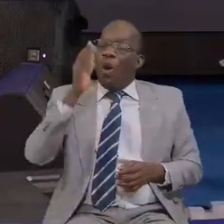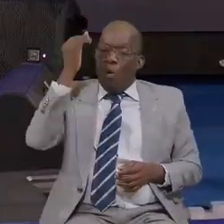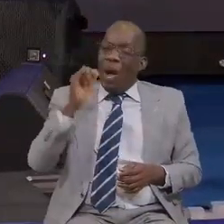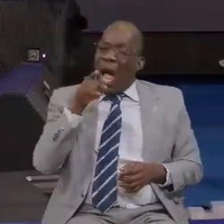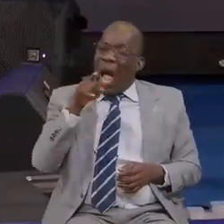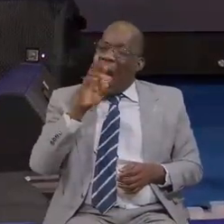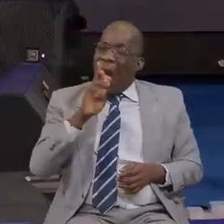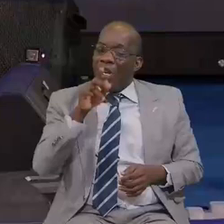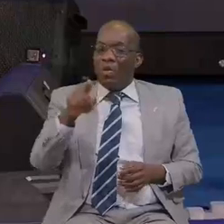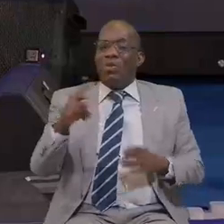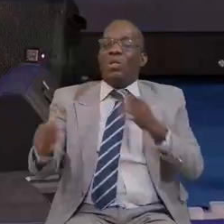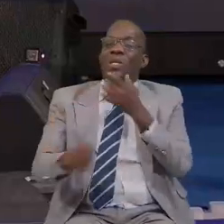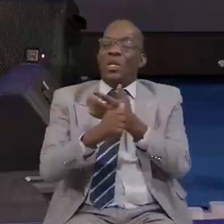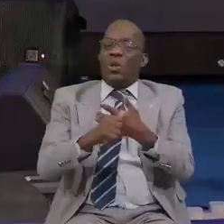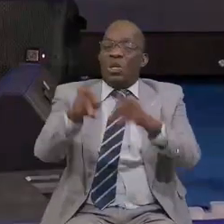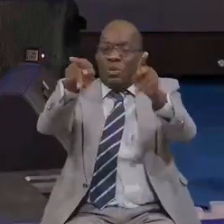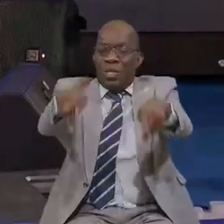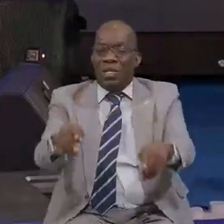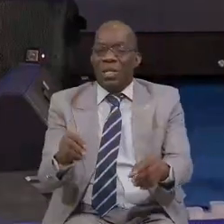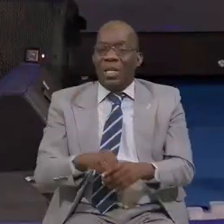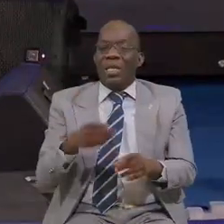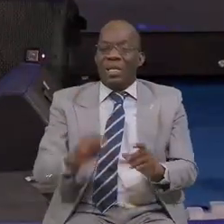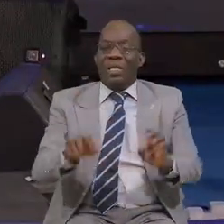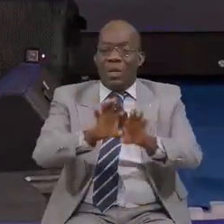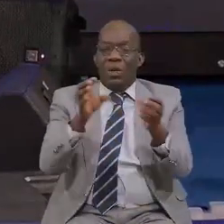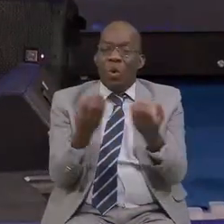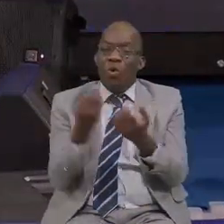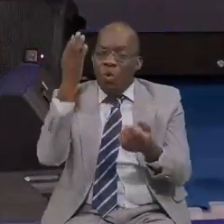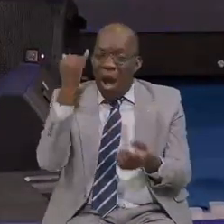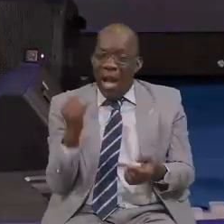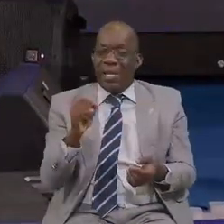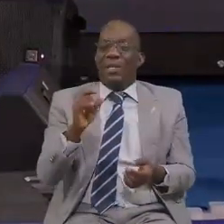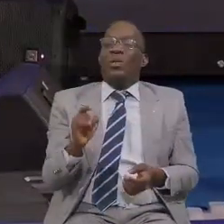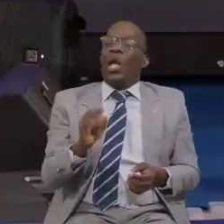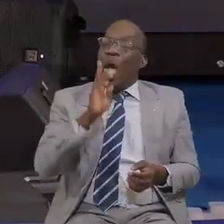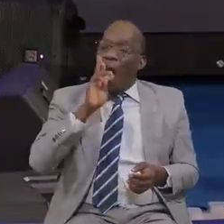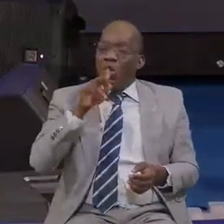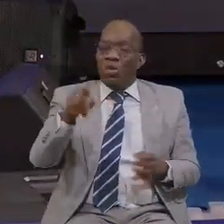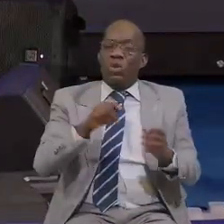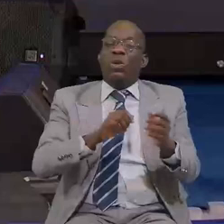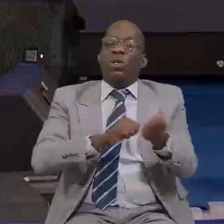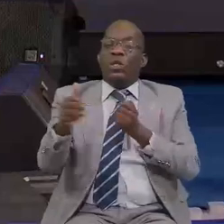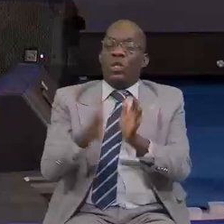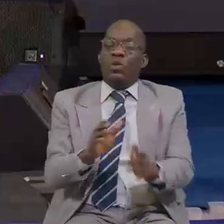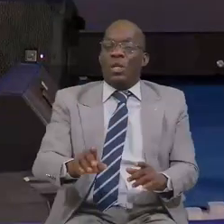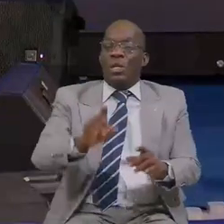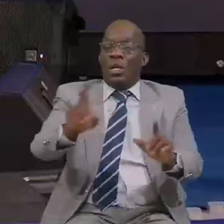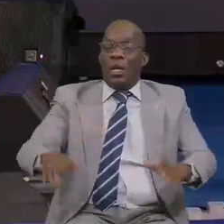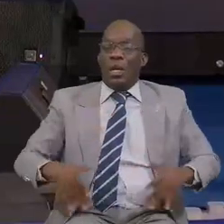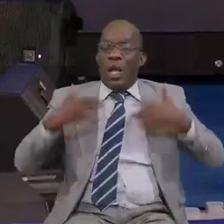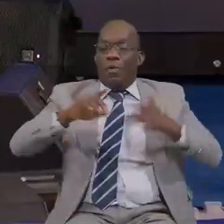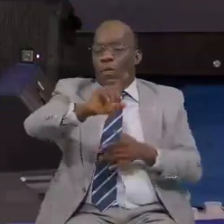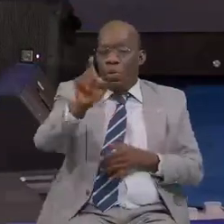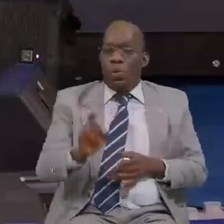un monsieur dangereux dans la communauté? Pourquoi? Pourquoi est-ce que tu détruis des vies? Pourquoi est-ce que tu te